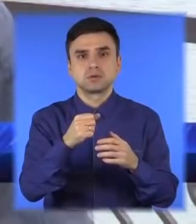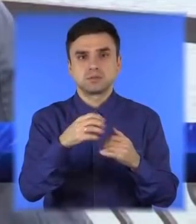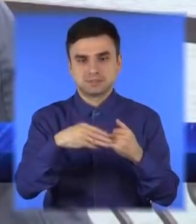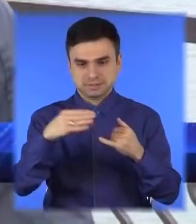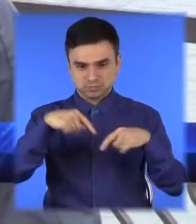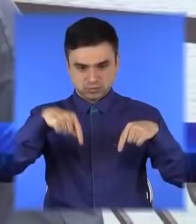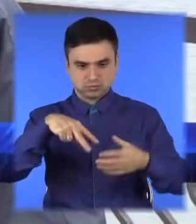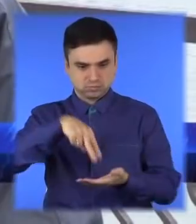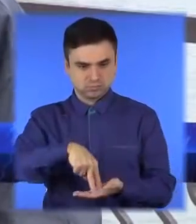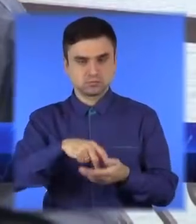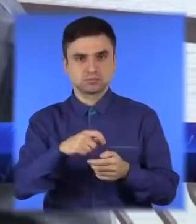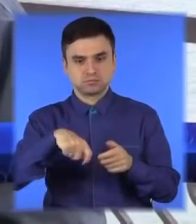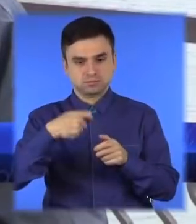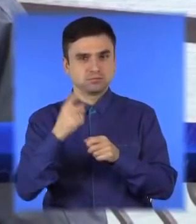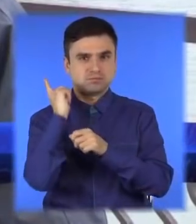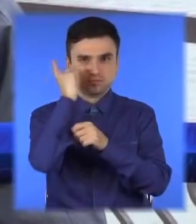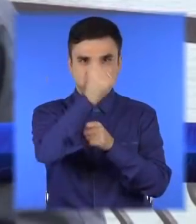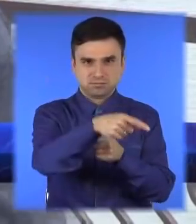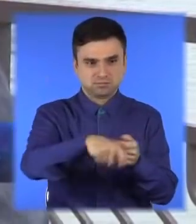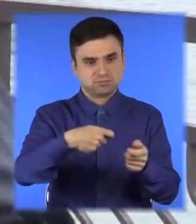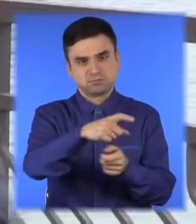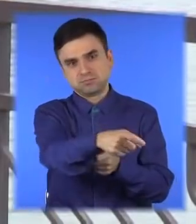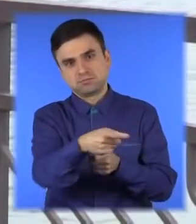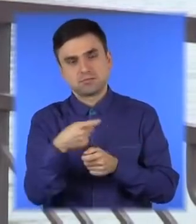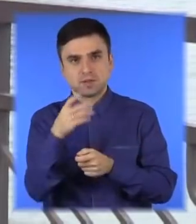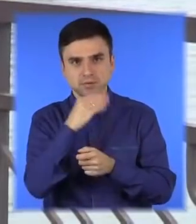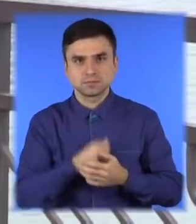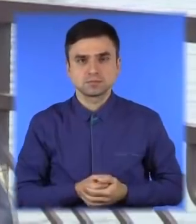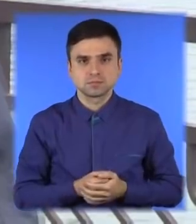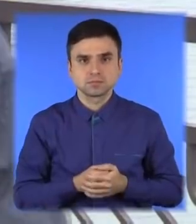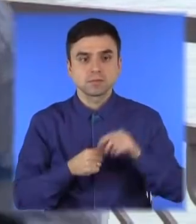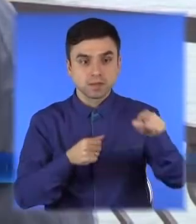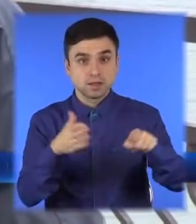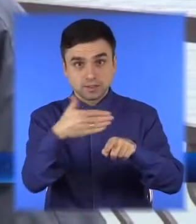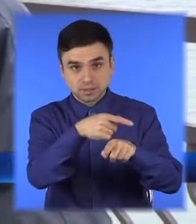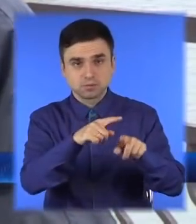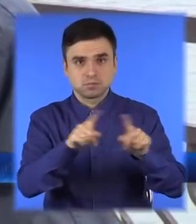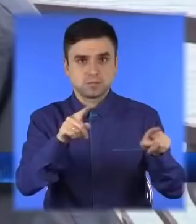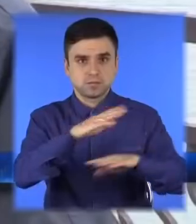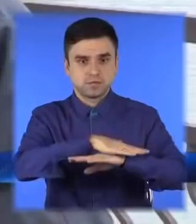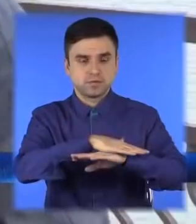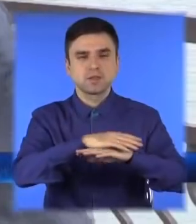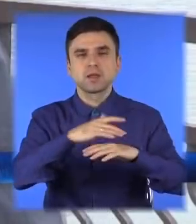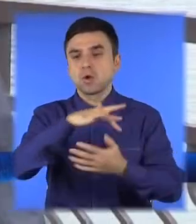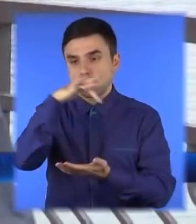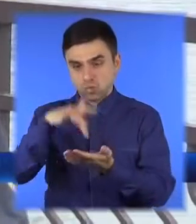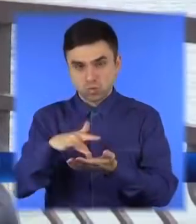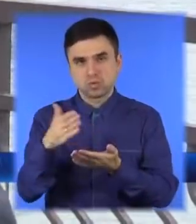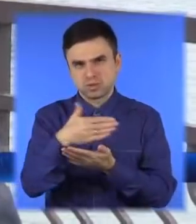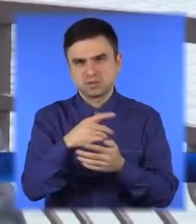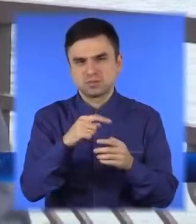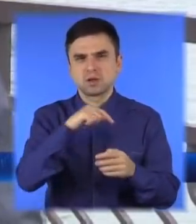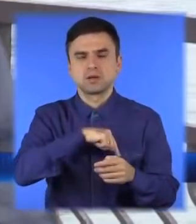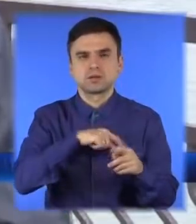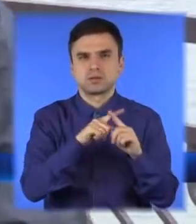уже особенность. Рыба здесь имеет поведение не такое, как за городом. Ее не так много, как за